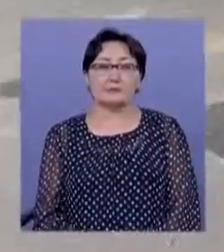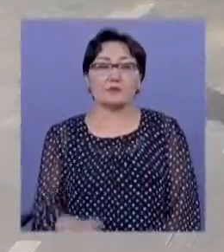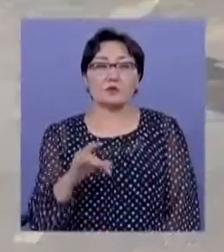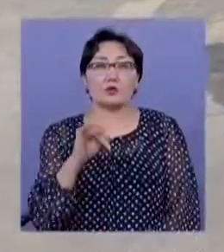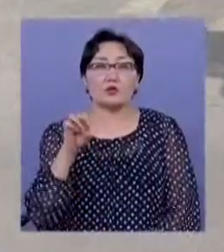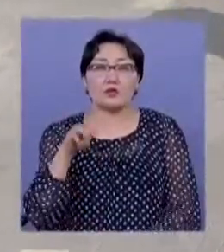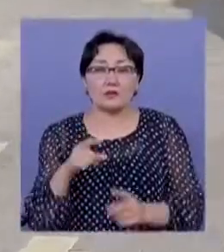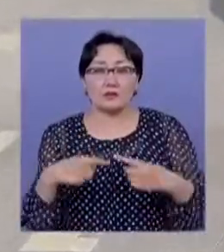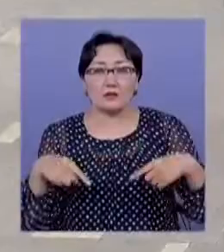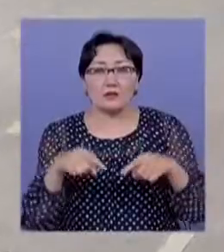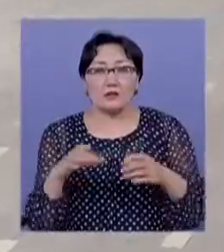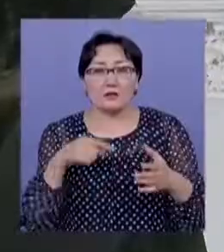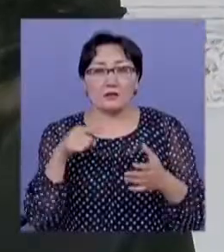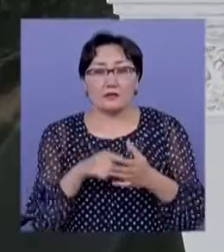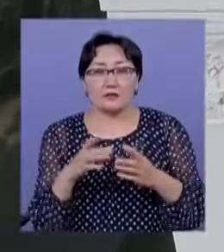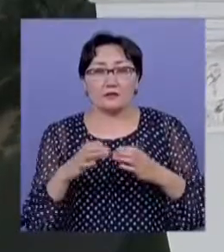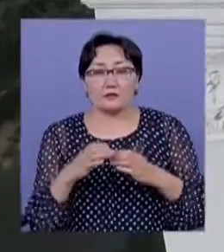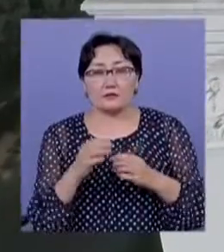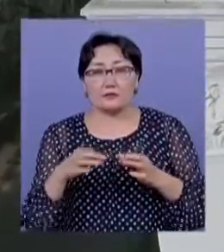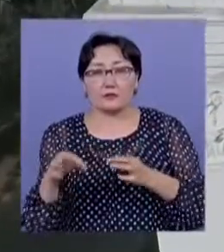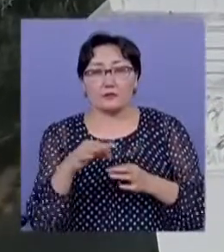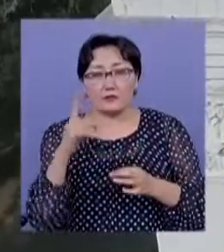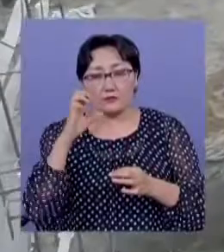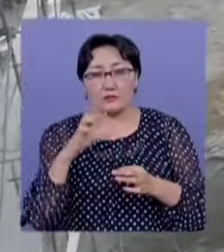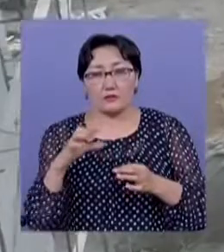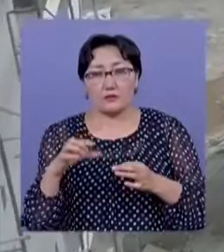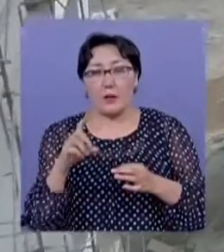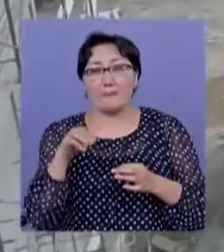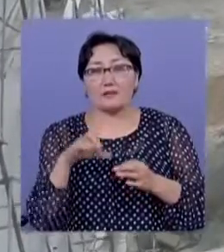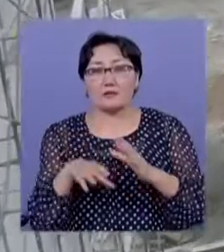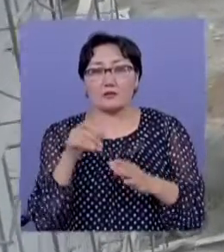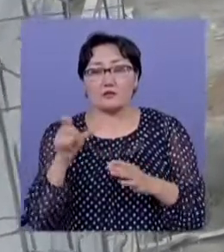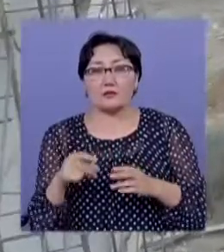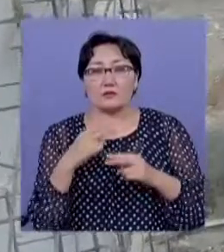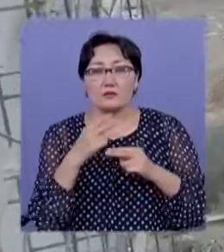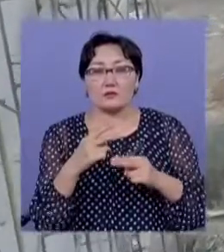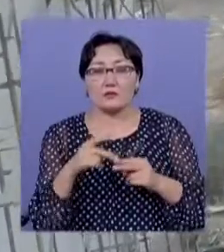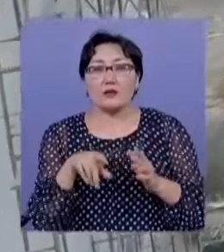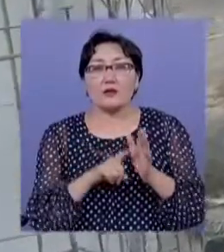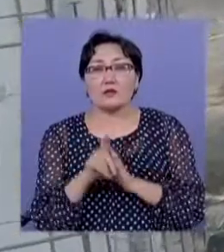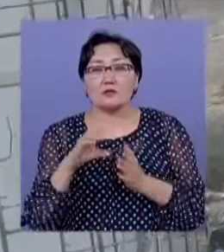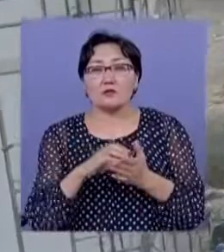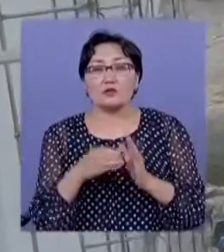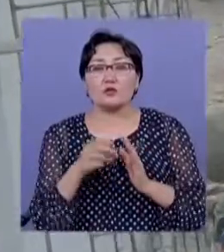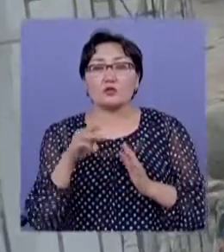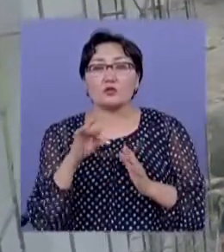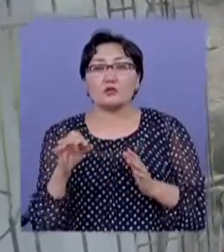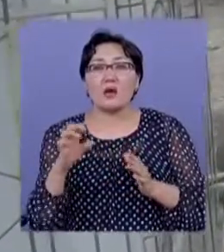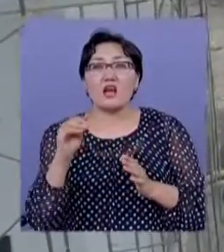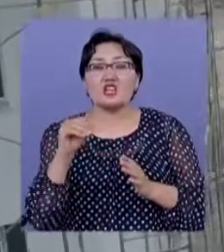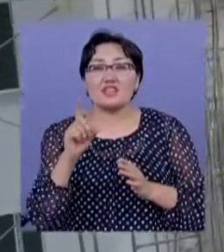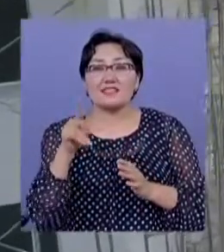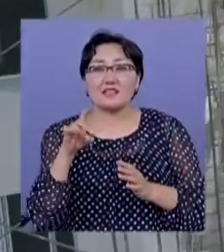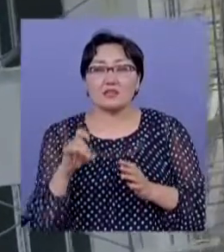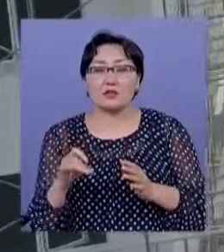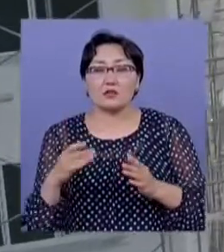Нұрдан партиясы қалалық филиалының өкілдері мемлекеттік органдар мен мәслихат депутаттарының назарына ілінген алғашқы нысан Түрксіб ауданы Жасқанат ықшам